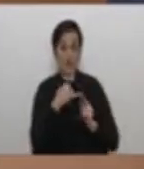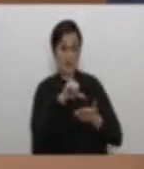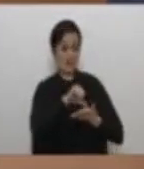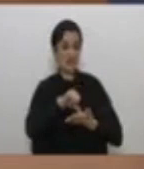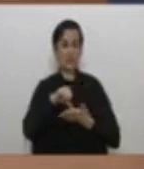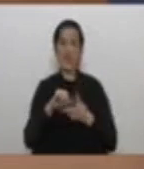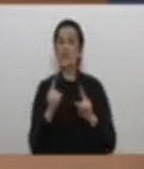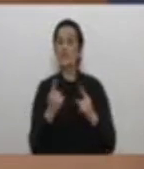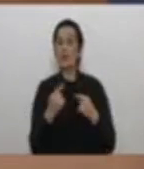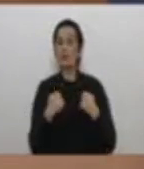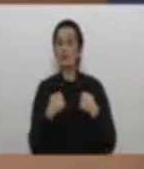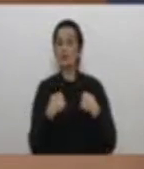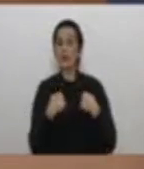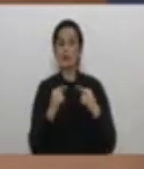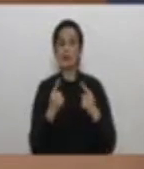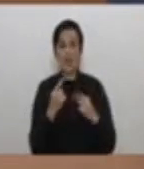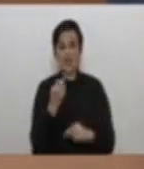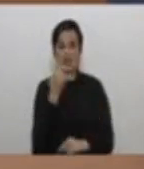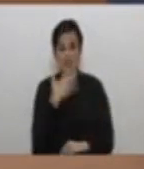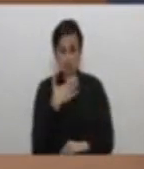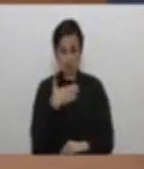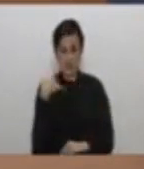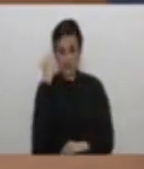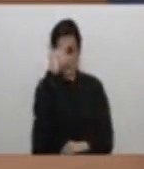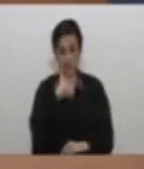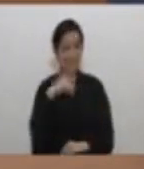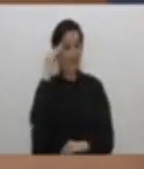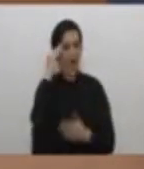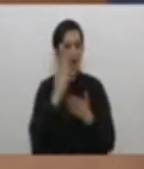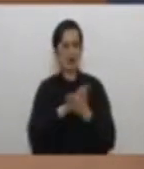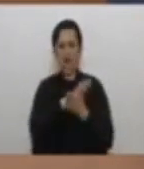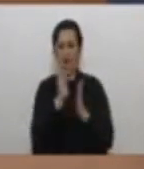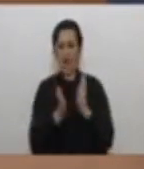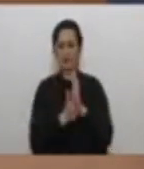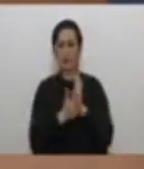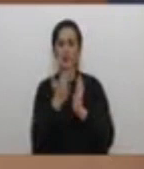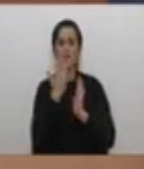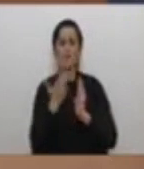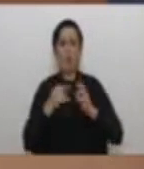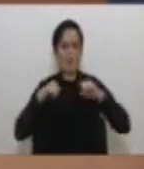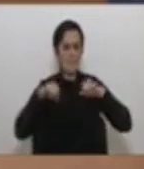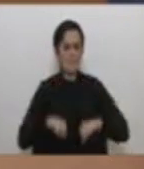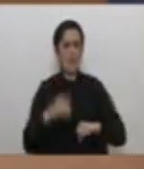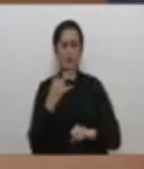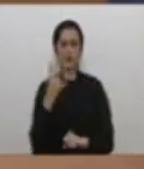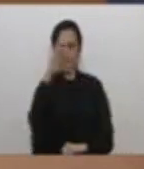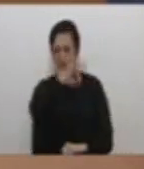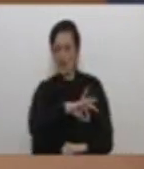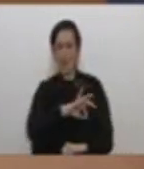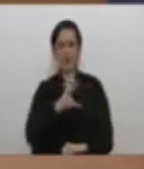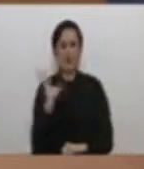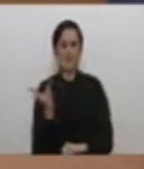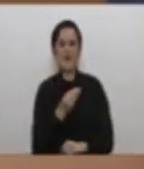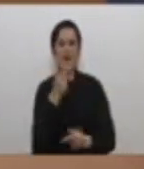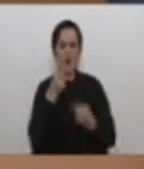რატომ ვართ ჩვენ დღეს აქვს, კიდევ ერთხელ ჩემი პირადი აზრია ის, რომ აბსოლუტურად ყველა პოლიტიკური ბერკეტი უნდა იყოს გამოყენებული, ყველა